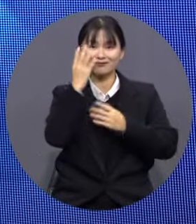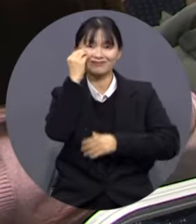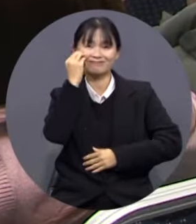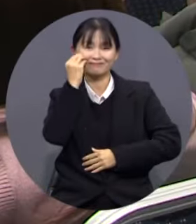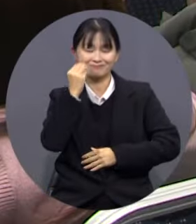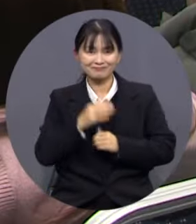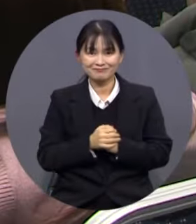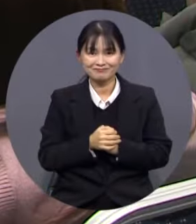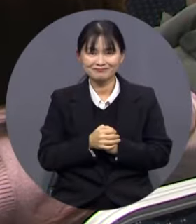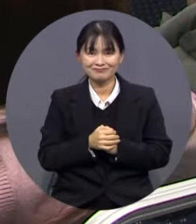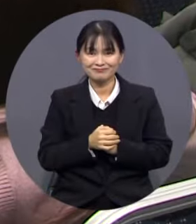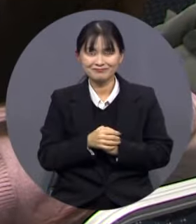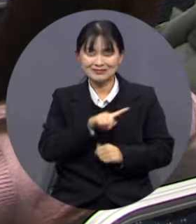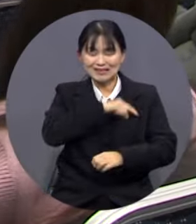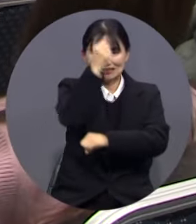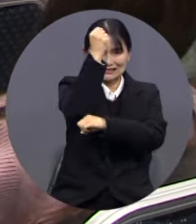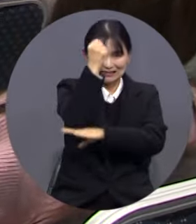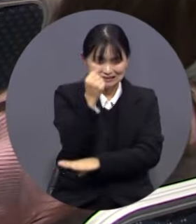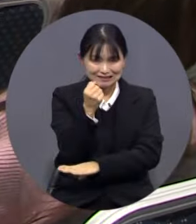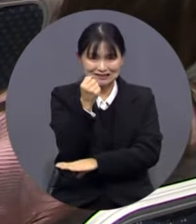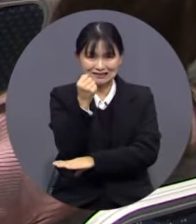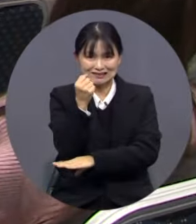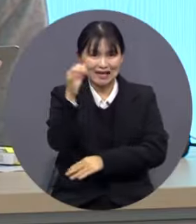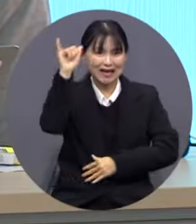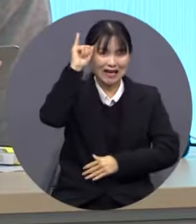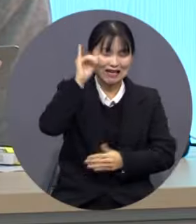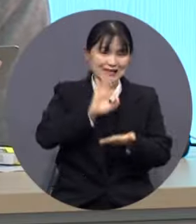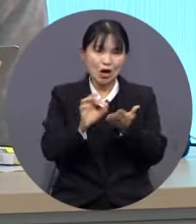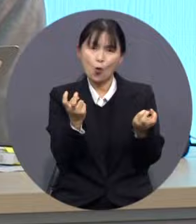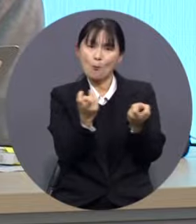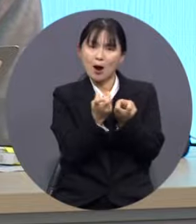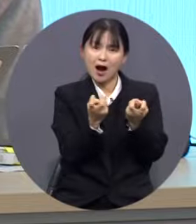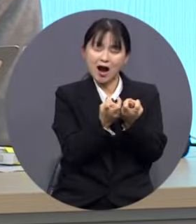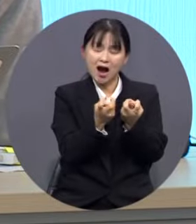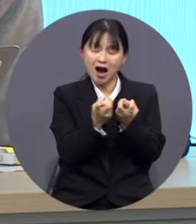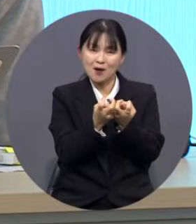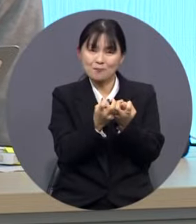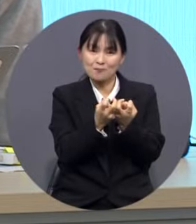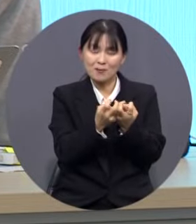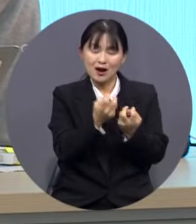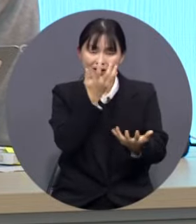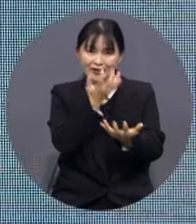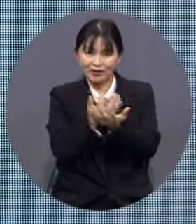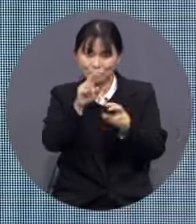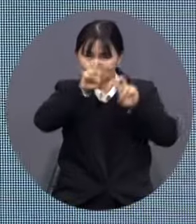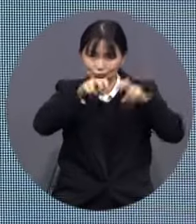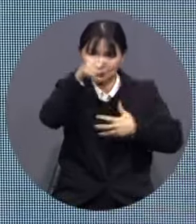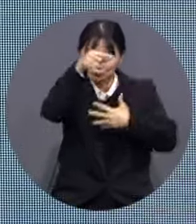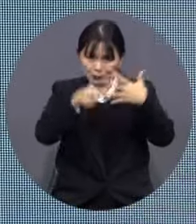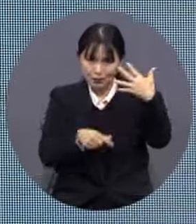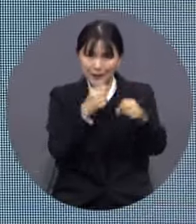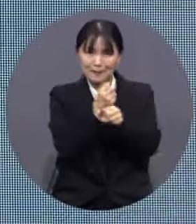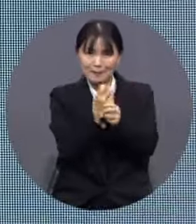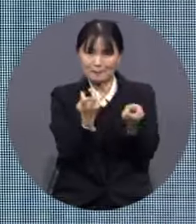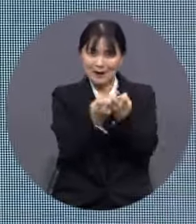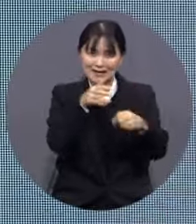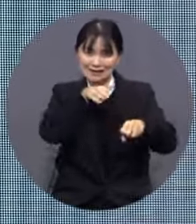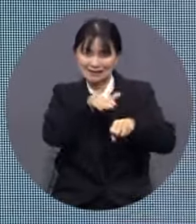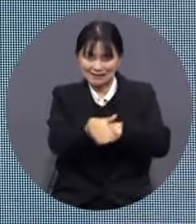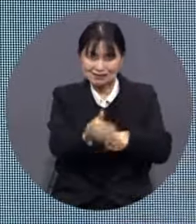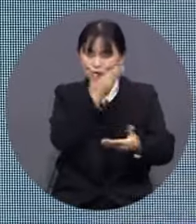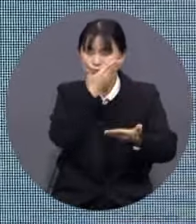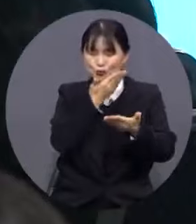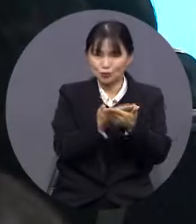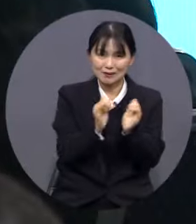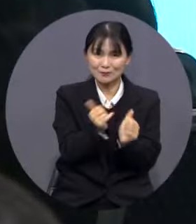신기했어요. 가장 기초적인 생성형 AI 사용 방법부터 데이터 분석과 프로그래밍 등 인공지능 핵심 인재